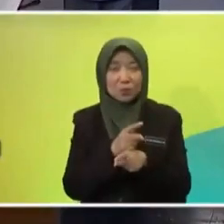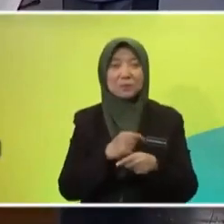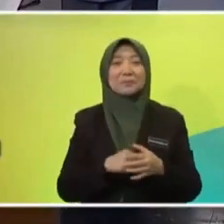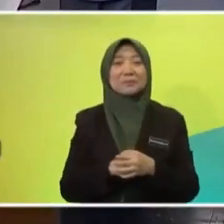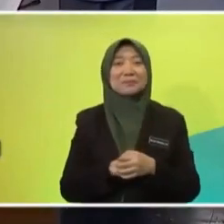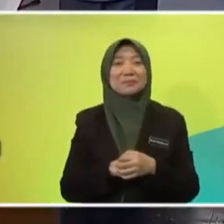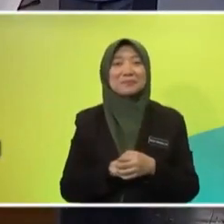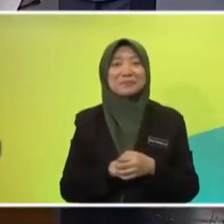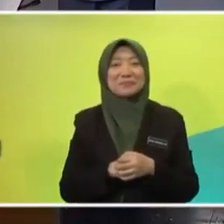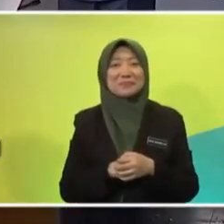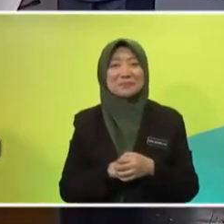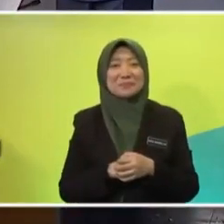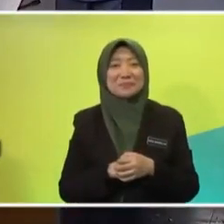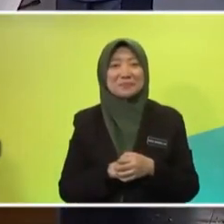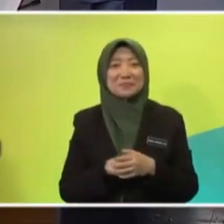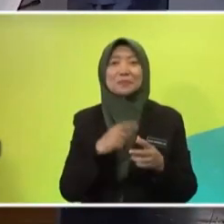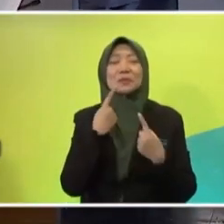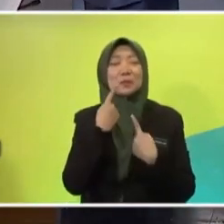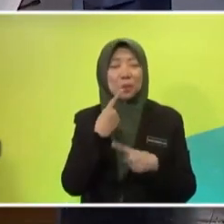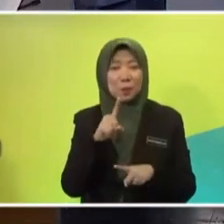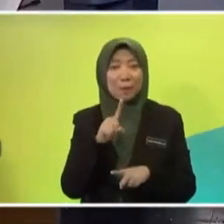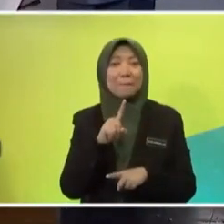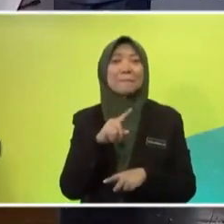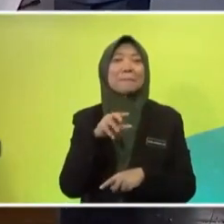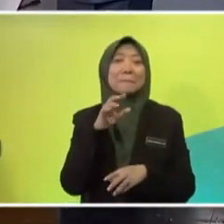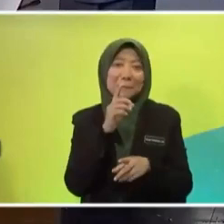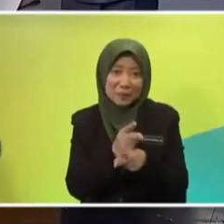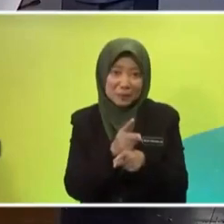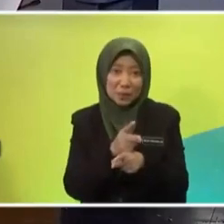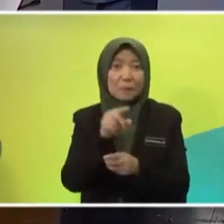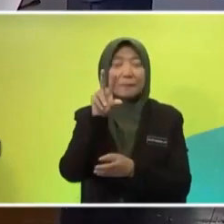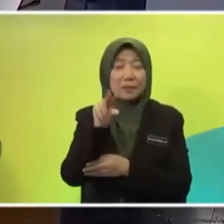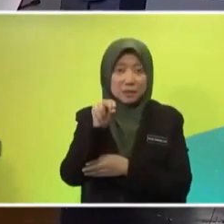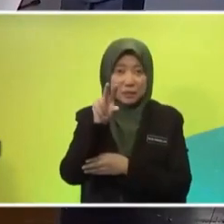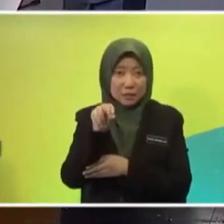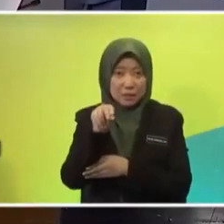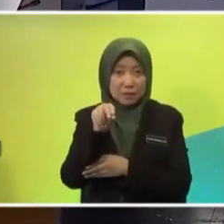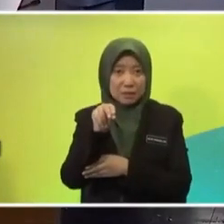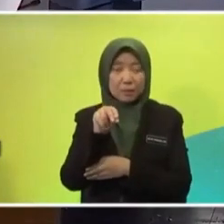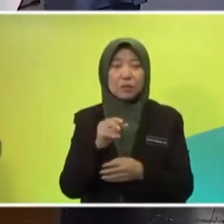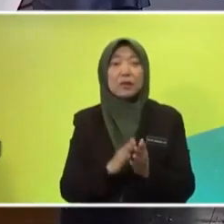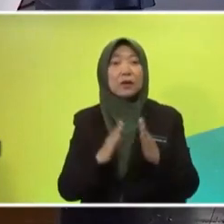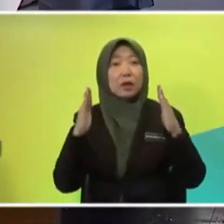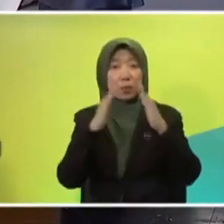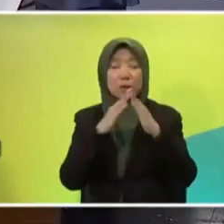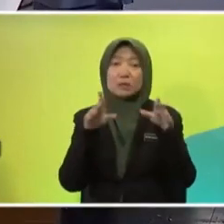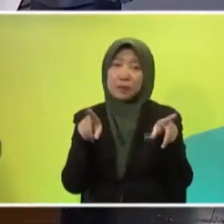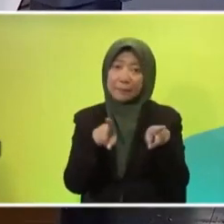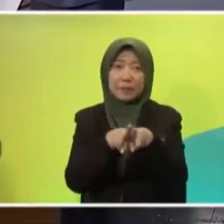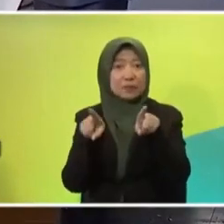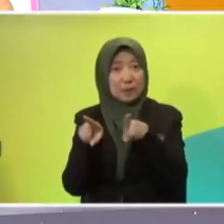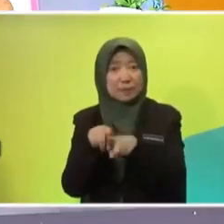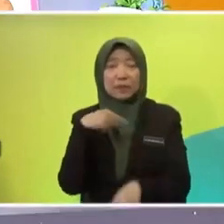sekali. Jawapan cikgu betul. Adalah itik. Okey, lagi sekali penonton di rumah. Sama-sama kita sebut.